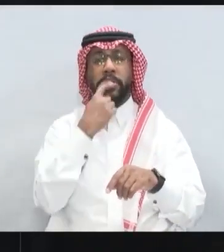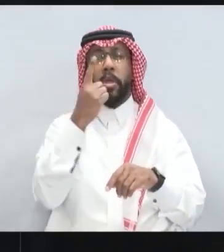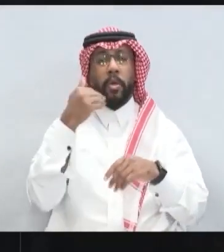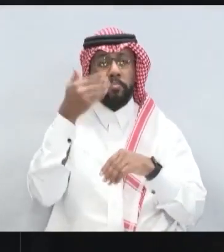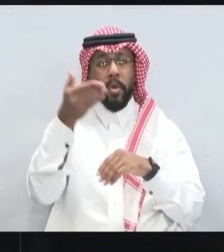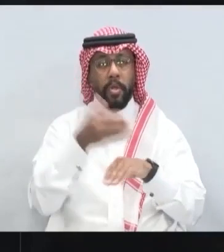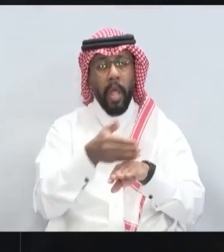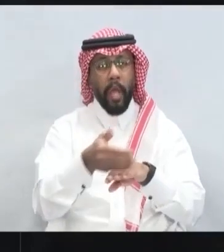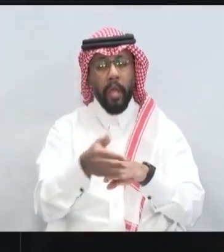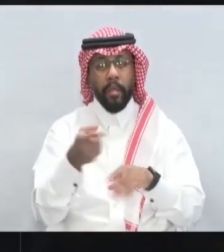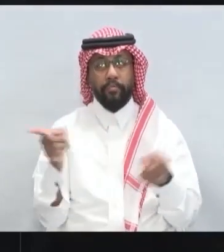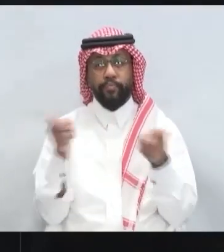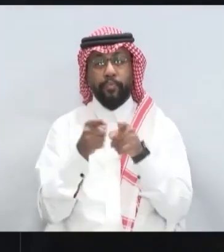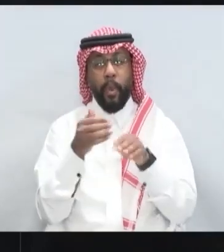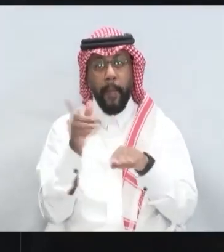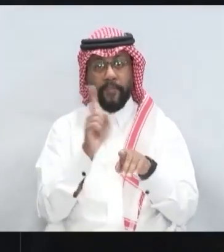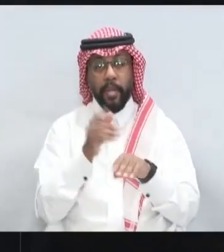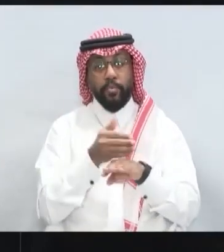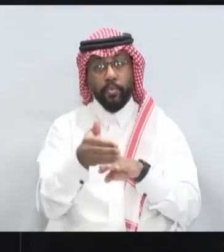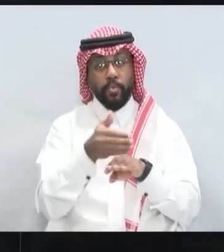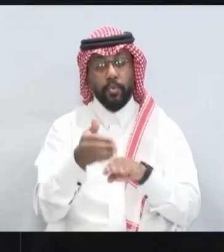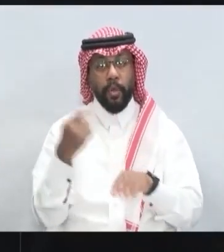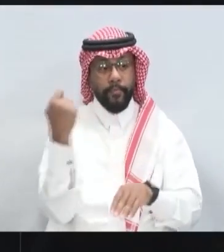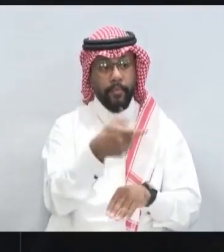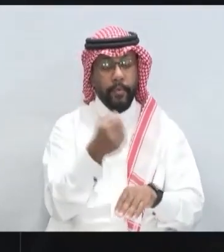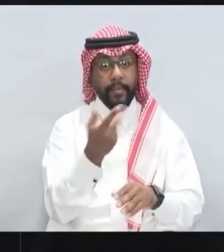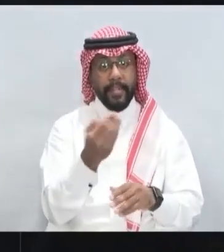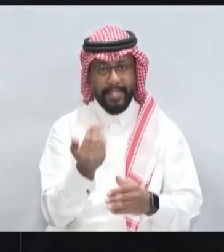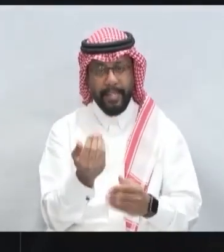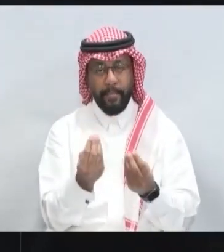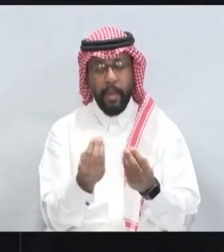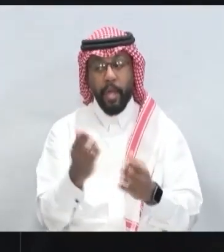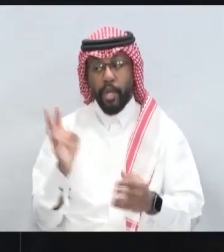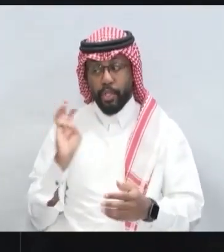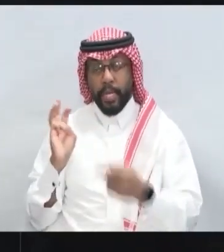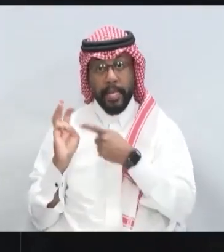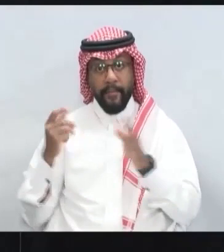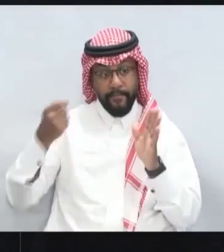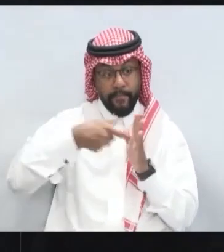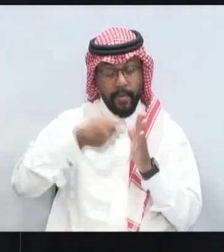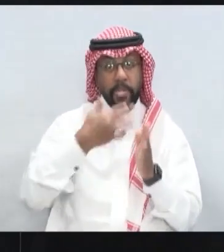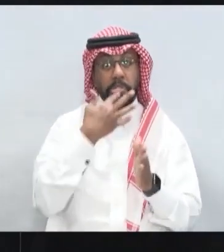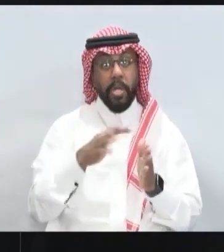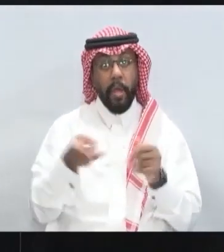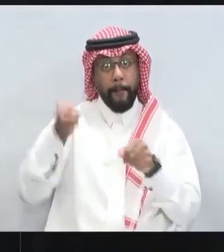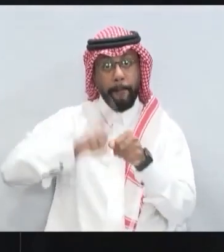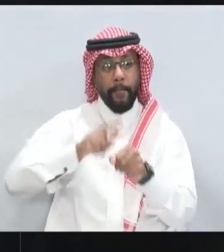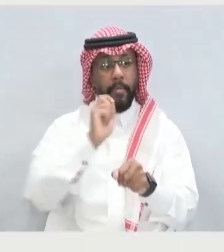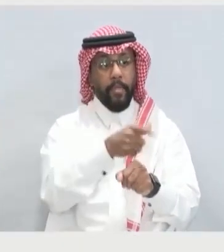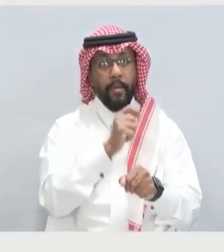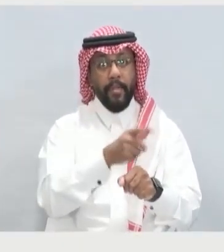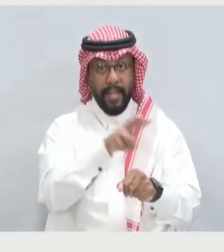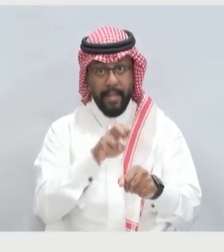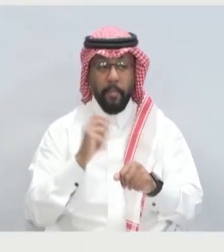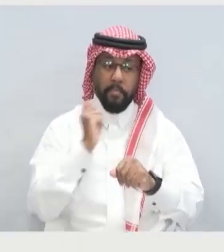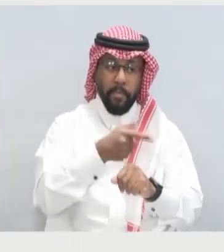قصيره لذلك هذا ما يجعل الشركات كما ذكرنا نضع مبالغ في الاستثمار قصيره الاجل لكي يسهل اعادتها الى السيوله